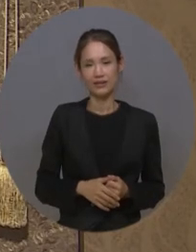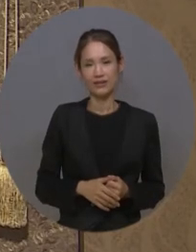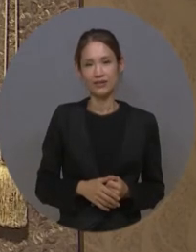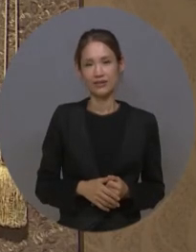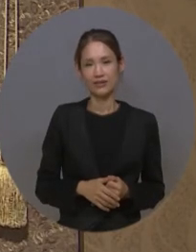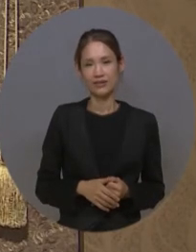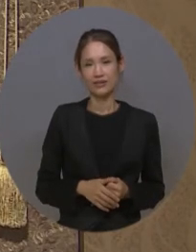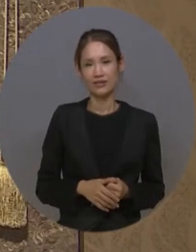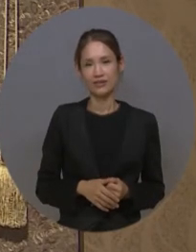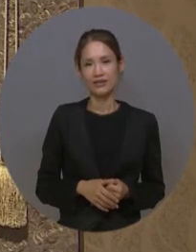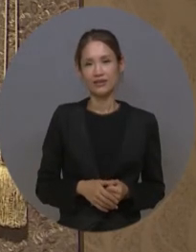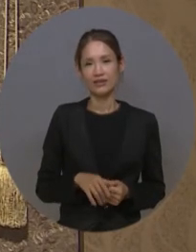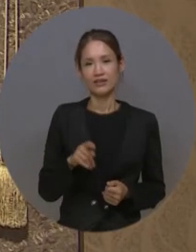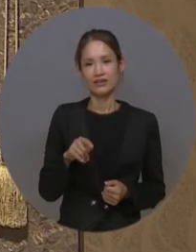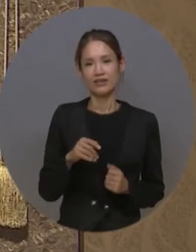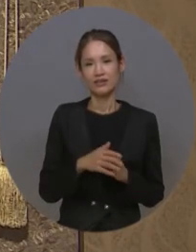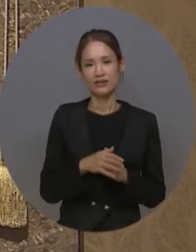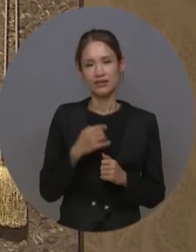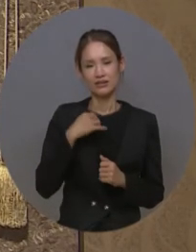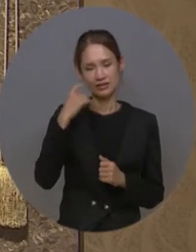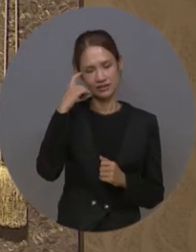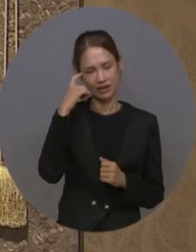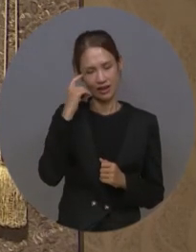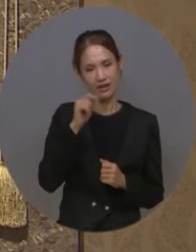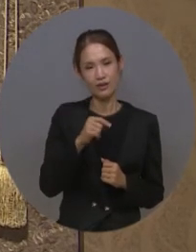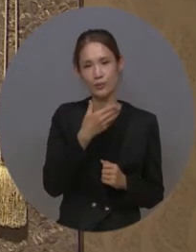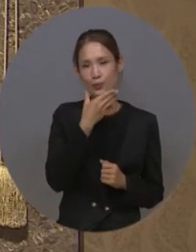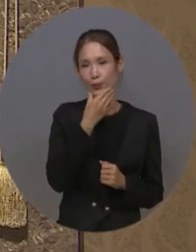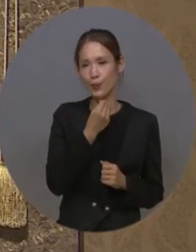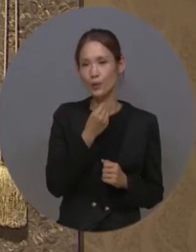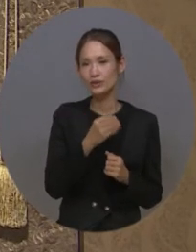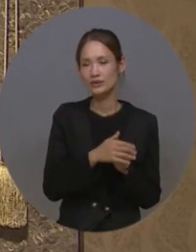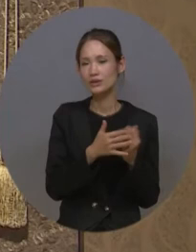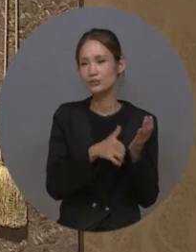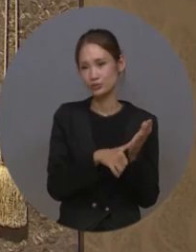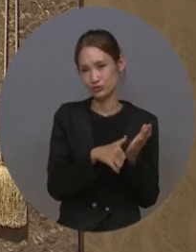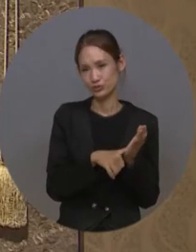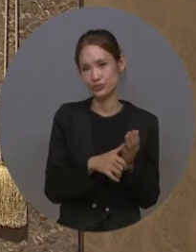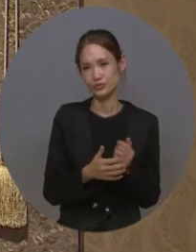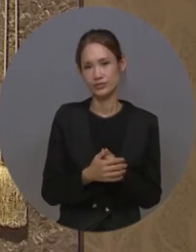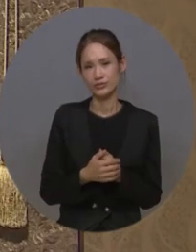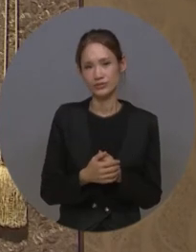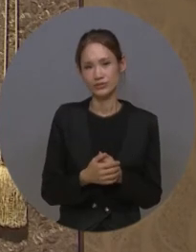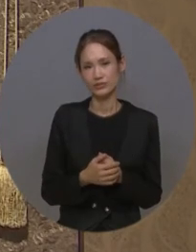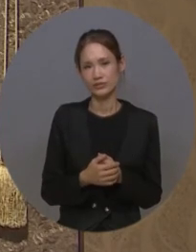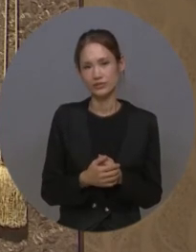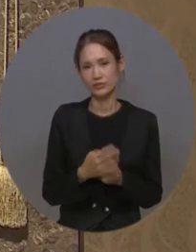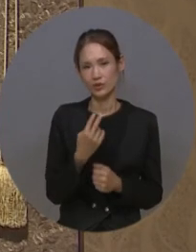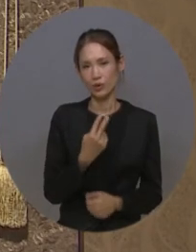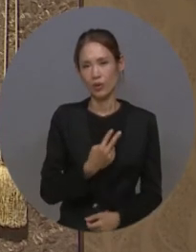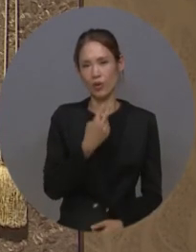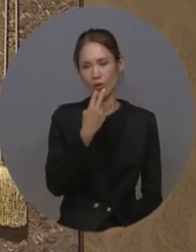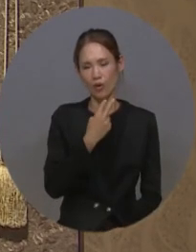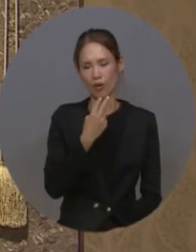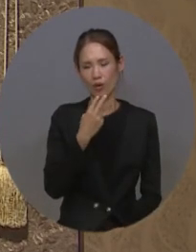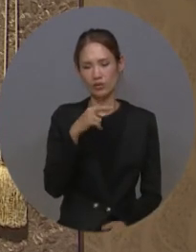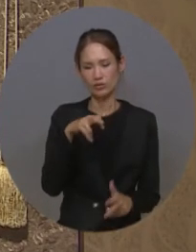되네요. 그리고 저는 생각에 이걸 복지용품 네. 사실 숨 못 쉬는 것도 큰 장애잖아요.